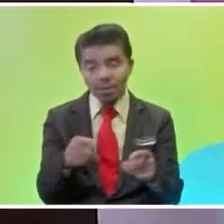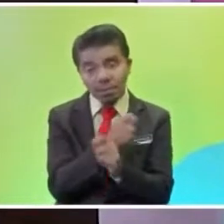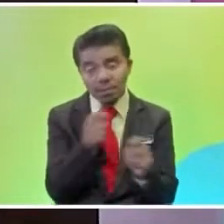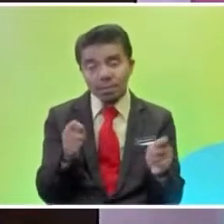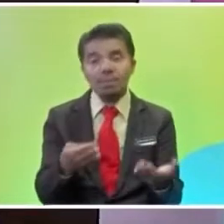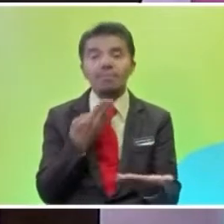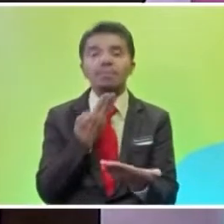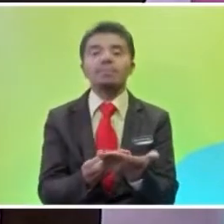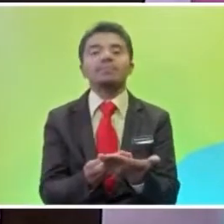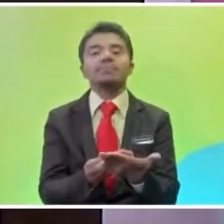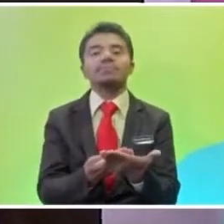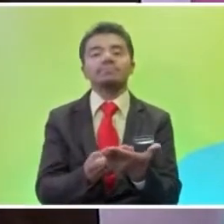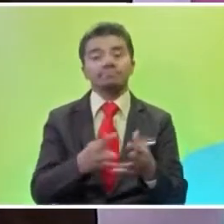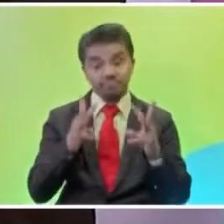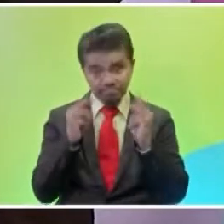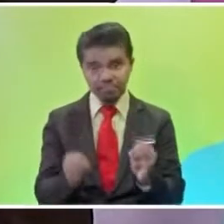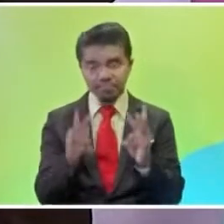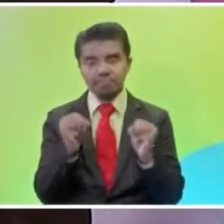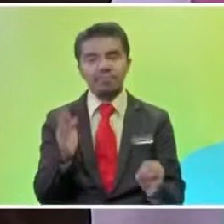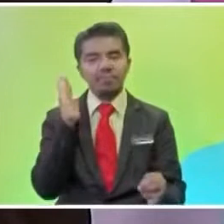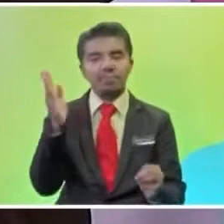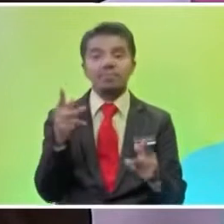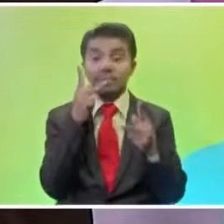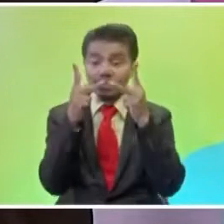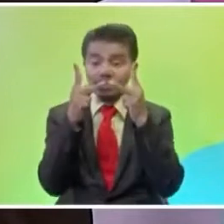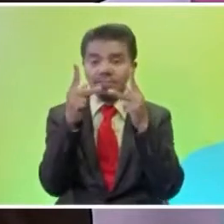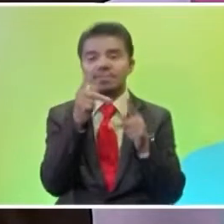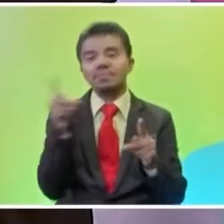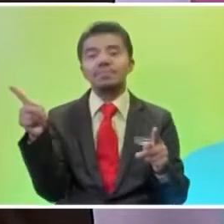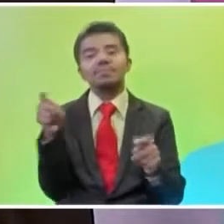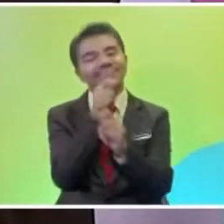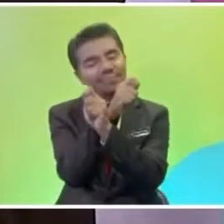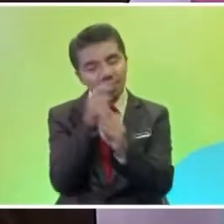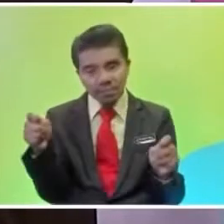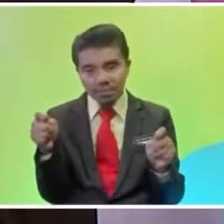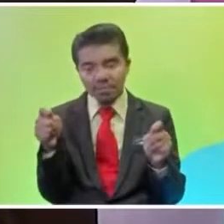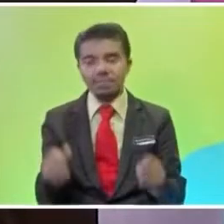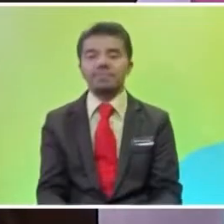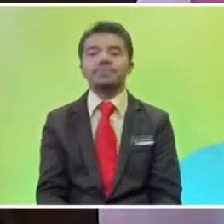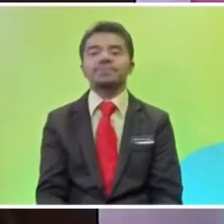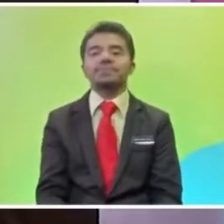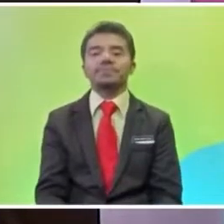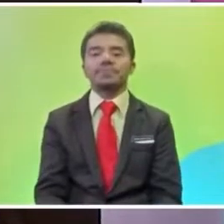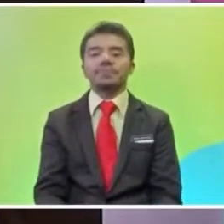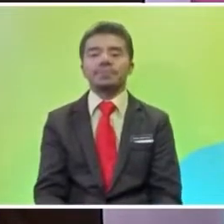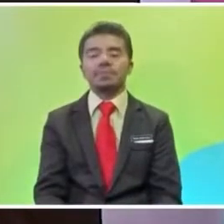cadangan kaidah taksiran yang kita boleh jalankan untuk yang berada di sana kita boleh dilaksanakan secara lisan